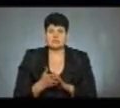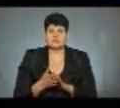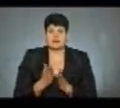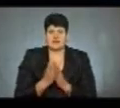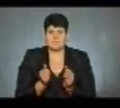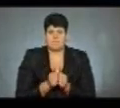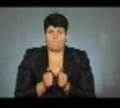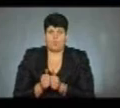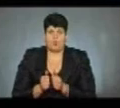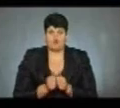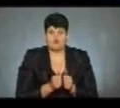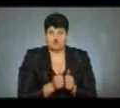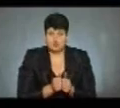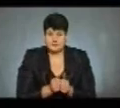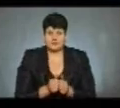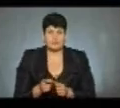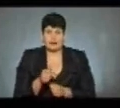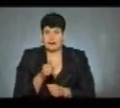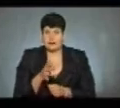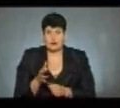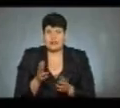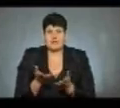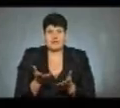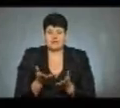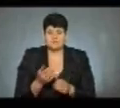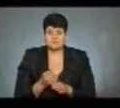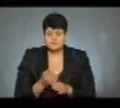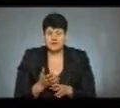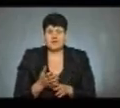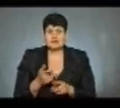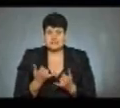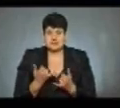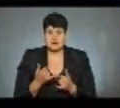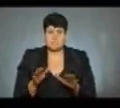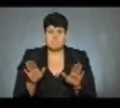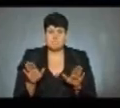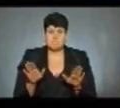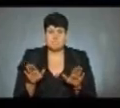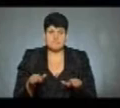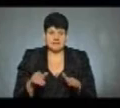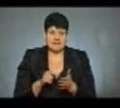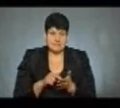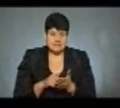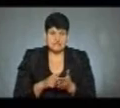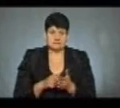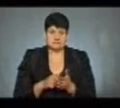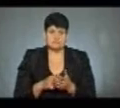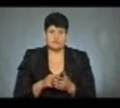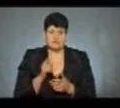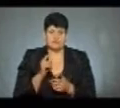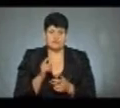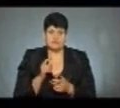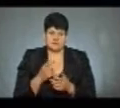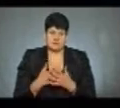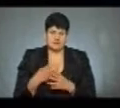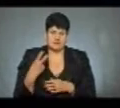поруч. От, ми не могли ніяким чином не відреагувати, і в даний час знаходиться птиця в забійному підприємстві. Це близько 20 тонн